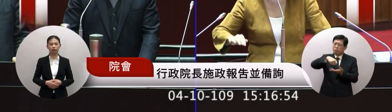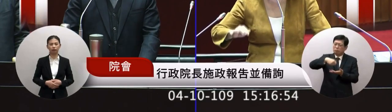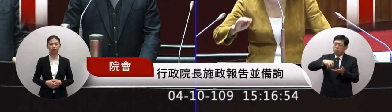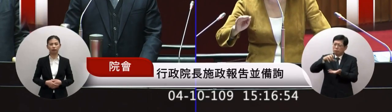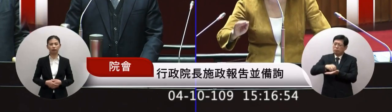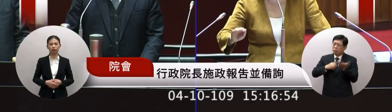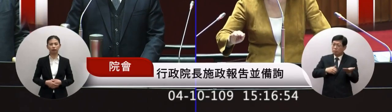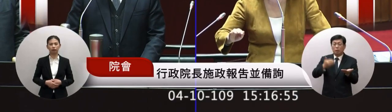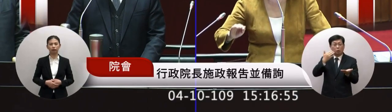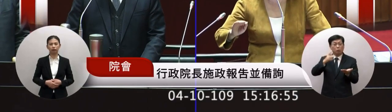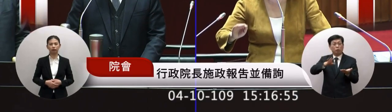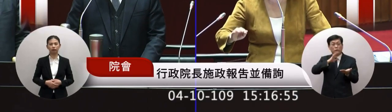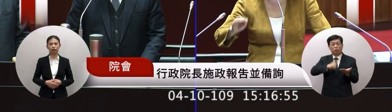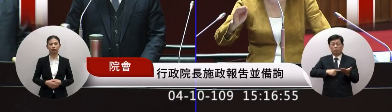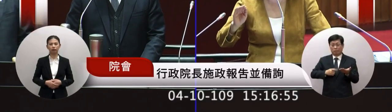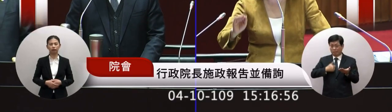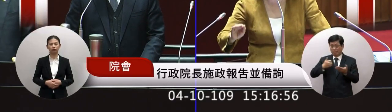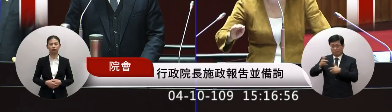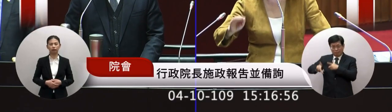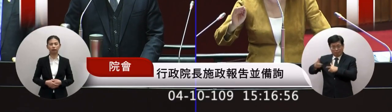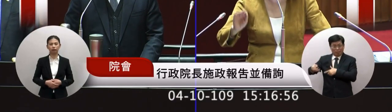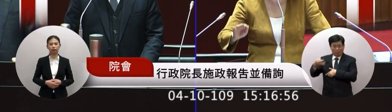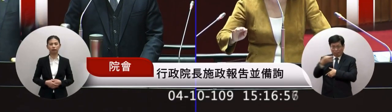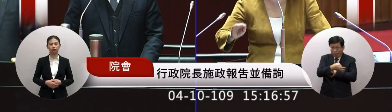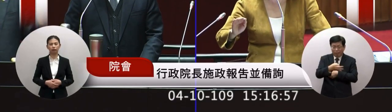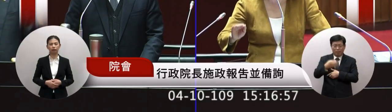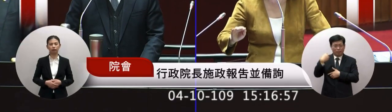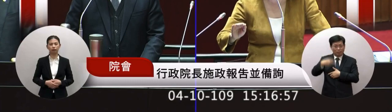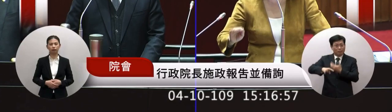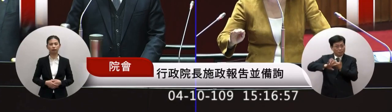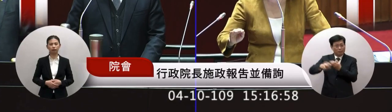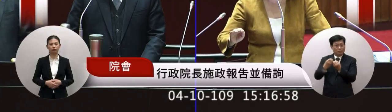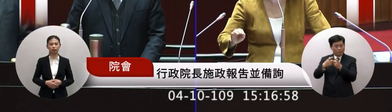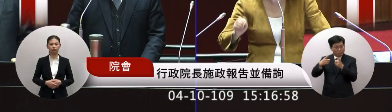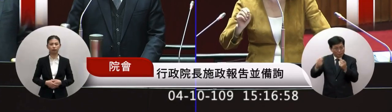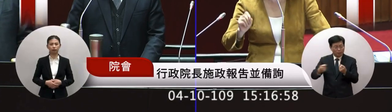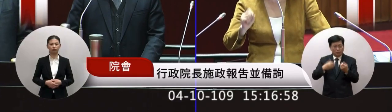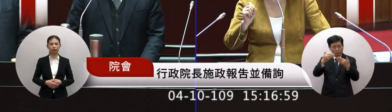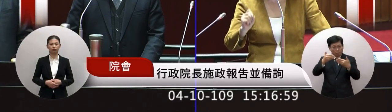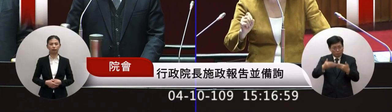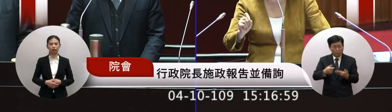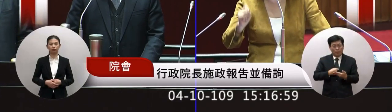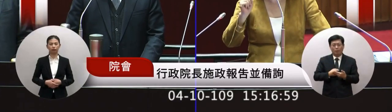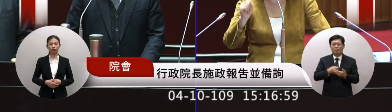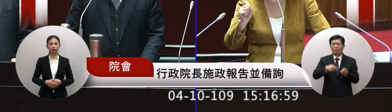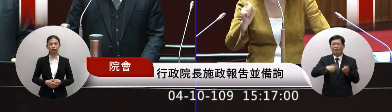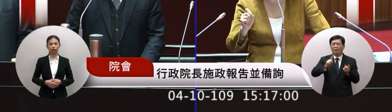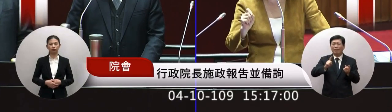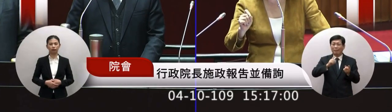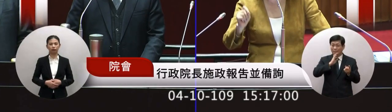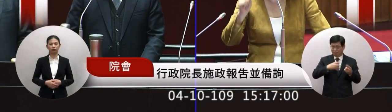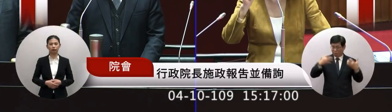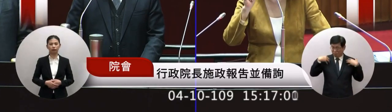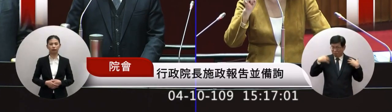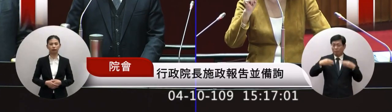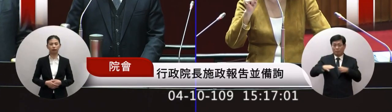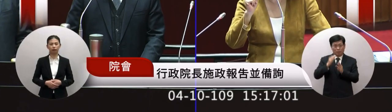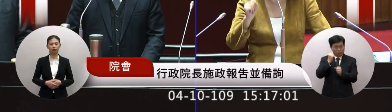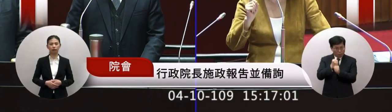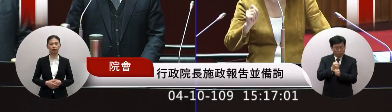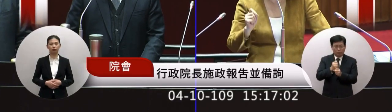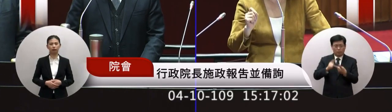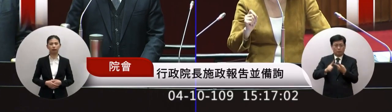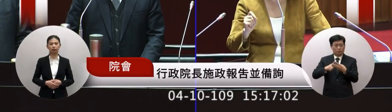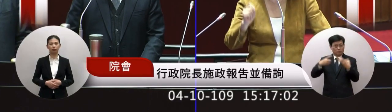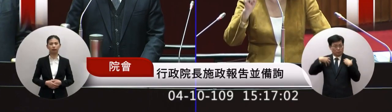来，如果说你这个是供应商的钱，你还要提出来相关的发票等等。这个就是我讲说执行单位以及